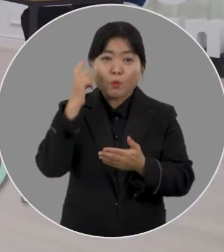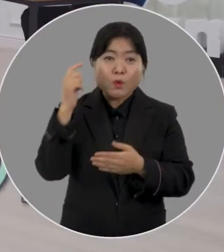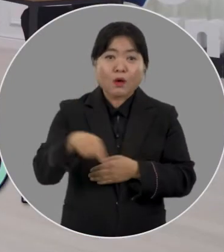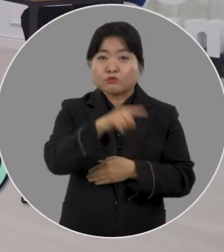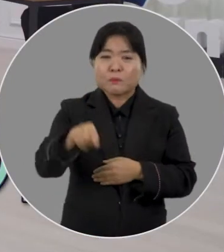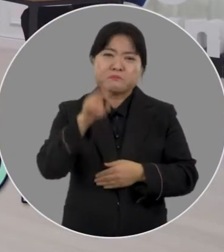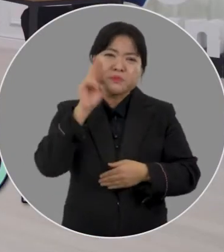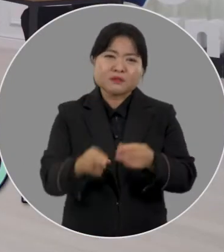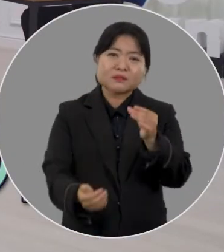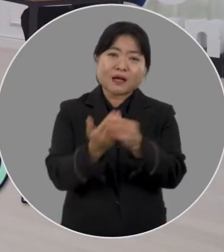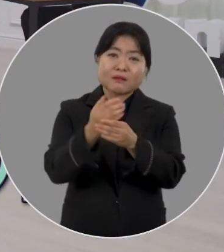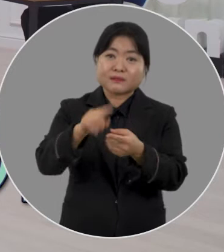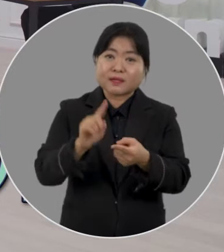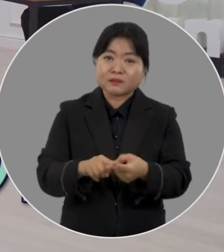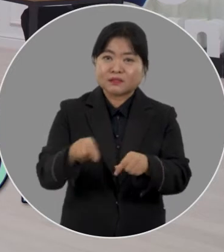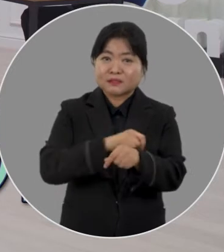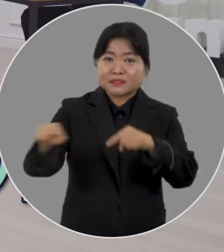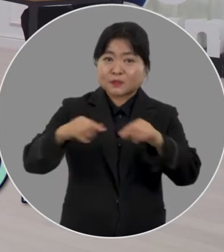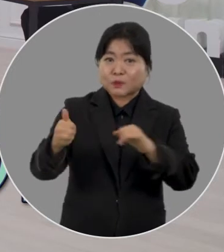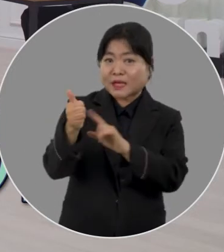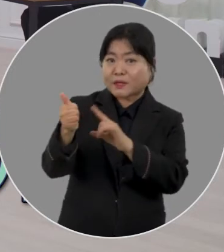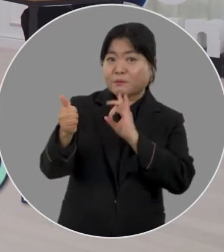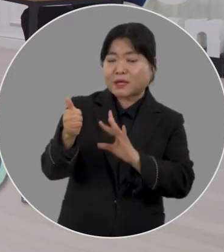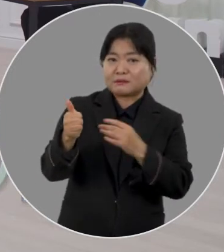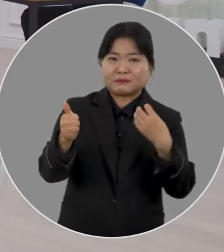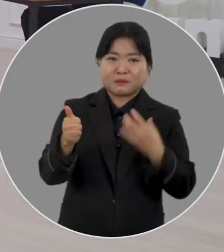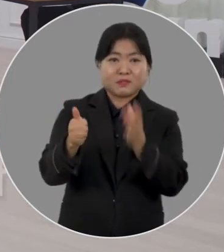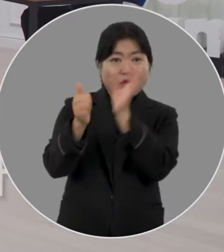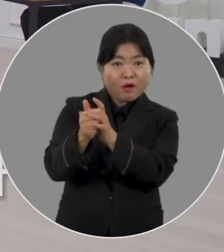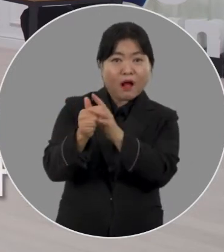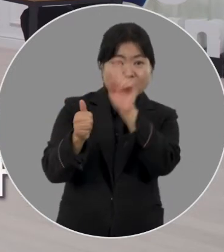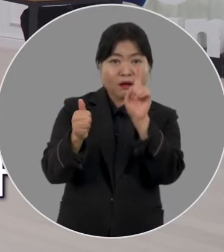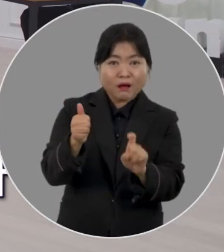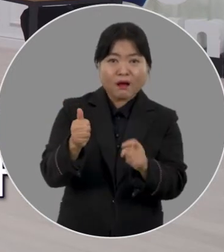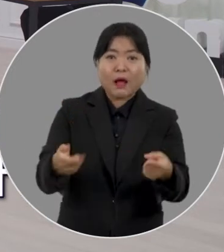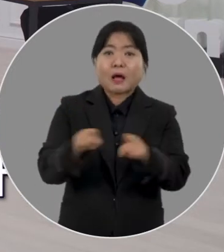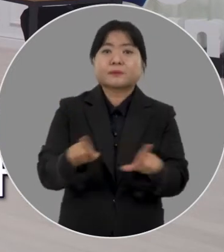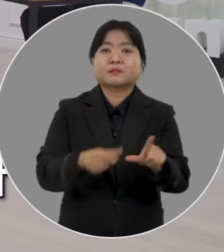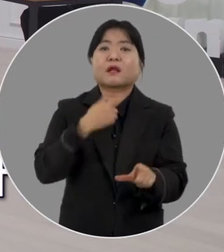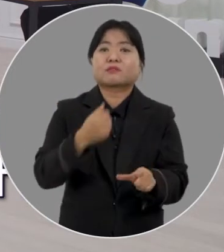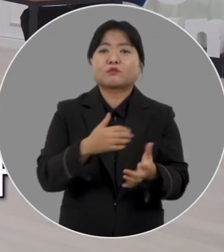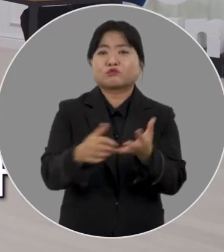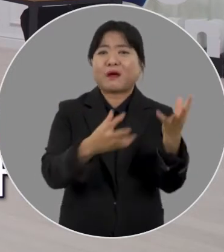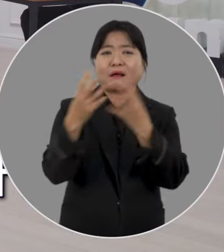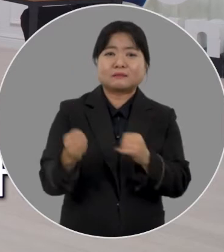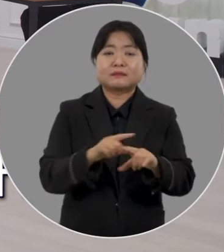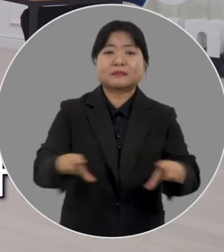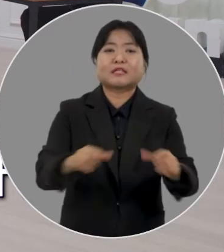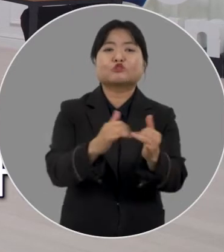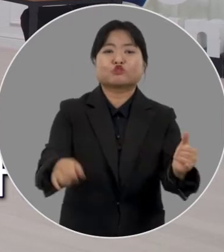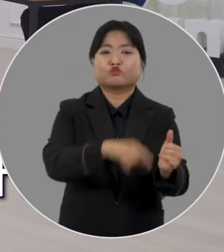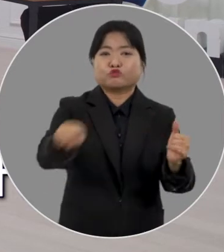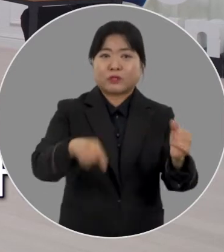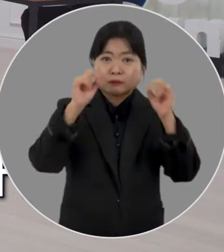이런 비극적 사건에 대해서 특정 지도자에게 책임을 전가할까? 그 시대에 함께 살았던 수많은